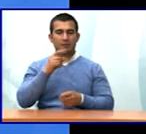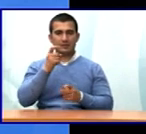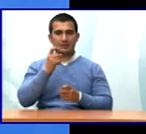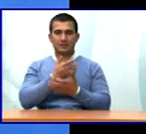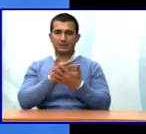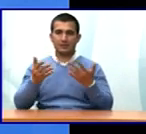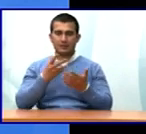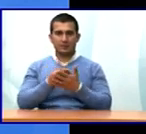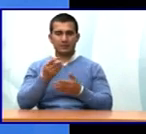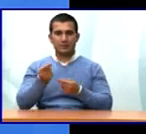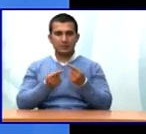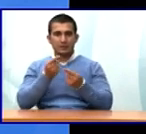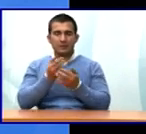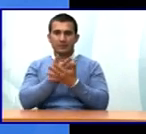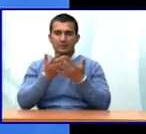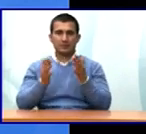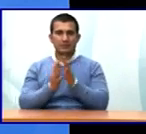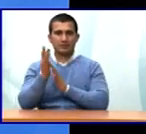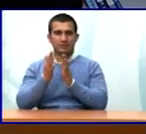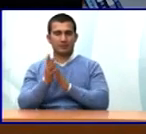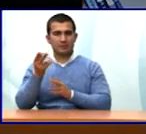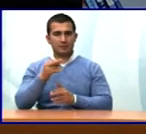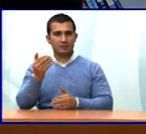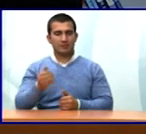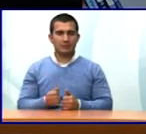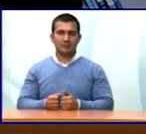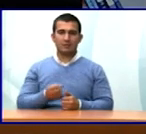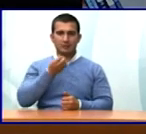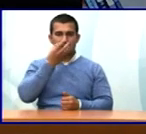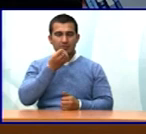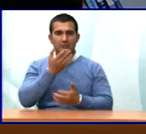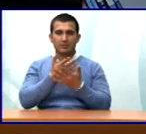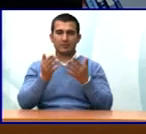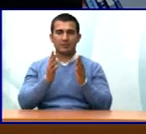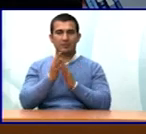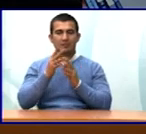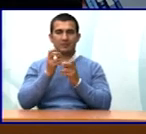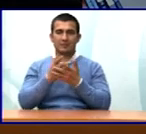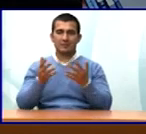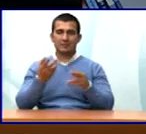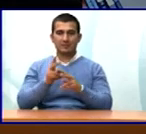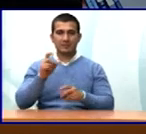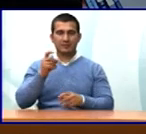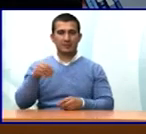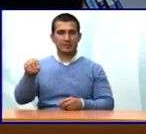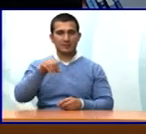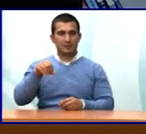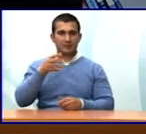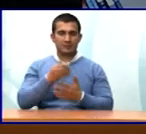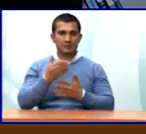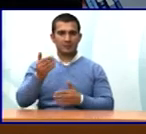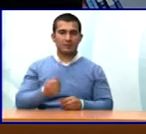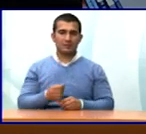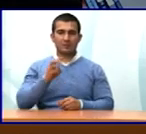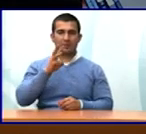mikro o'g'itlarga ajratar ekanmiz. Qani, bugun biz qaysi mavzuni o'tayapmiz ekan? To'g'ri, mineral o'g'itlar. Ana